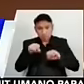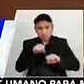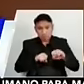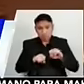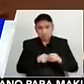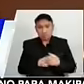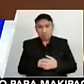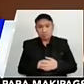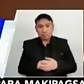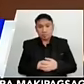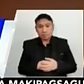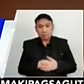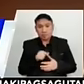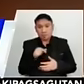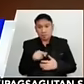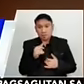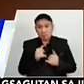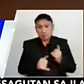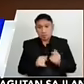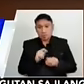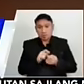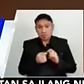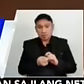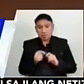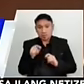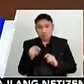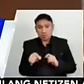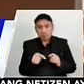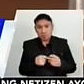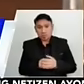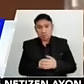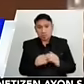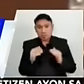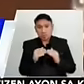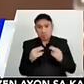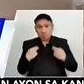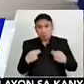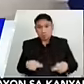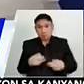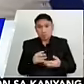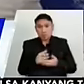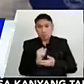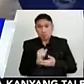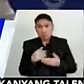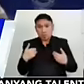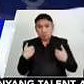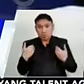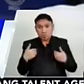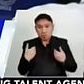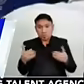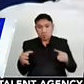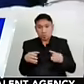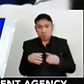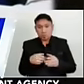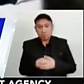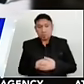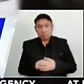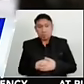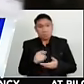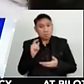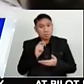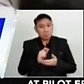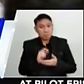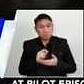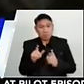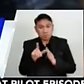Angara, kung saan kasalukuyan siyang chairman ng Justice and Human Rights, Finance at Youth Committee. Kabilang sa mga iniakda niyang batas o di kaya co-author